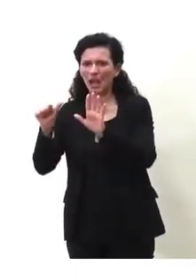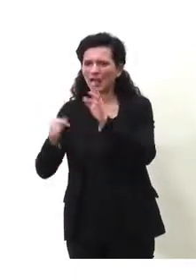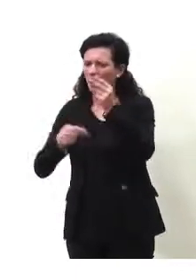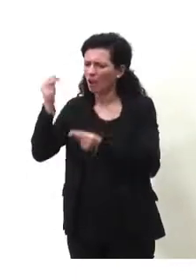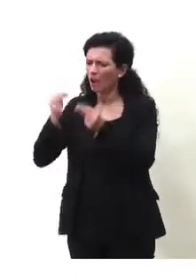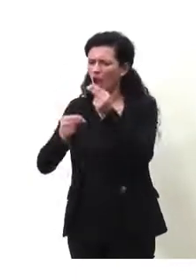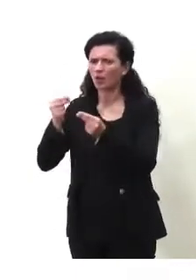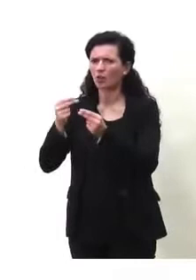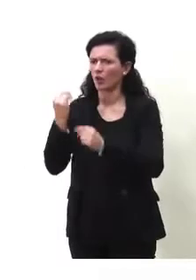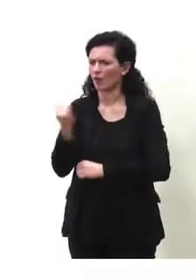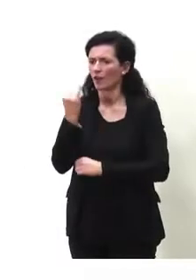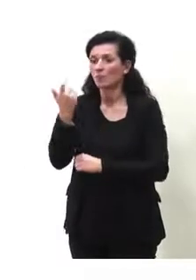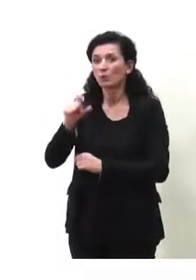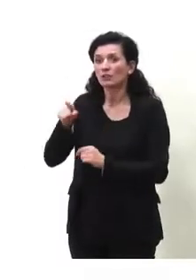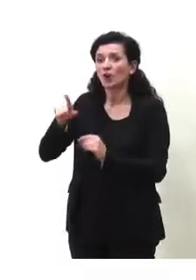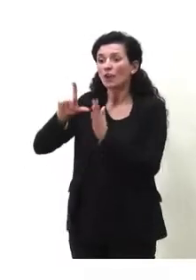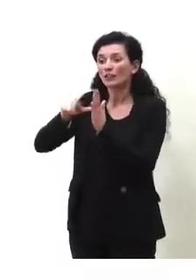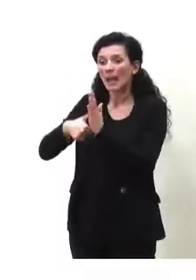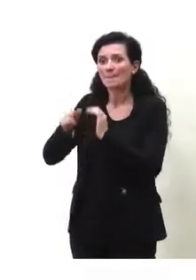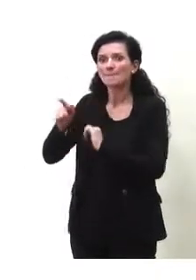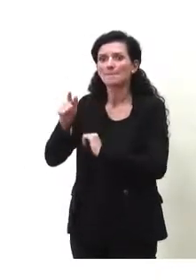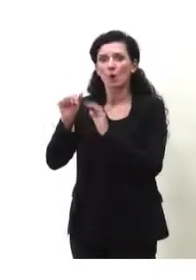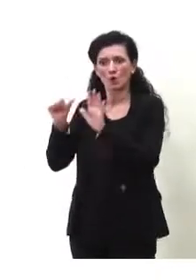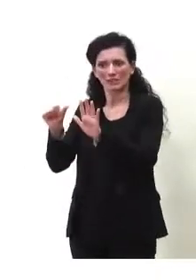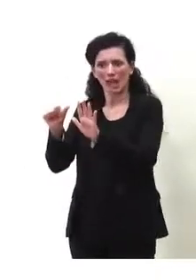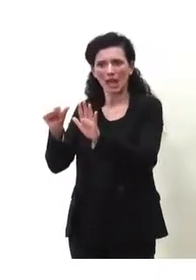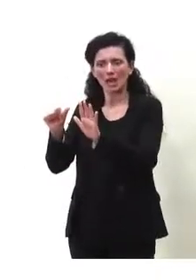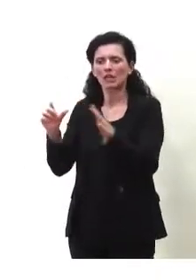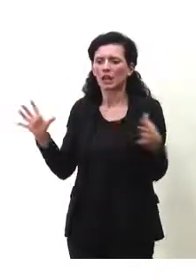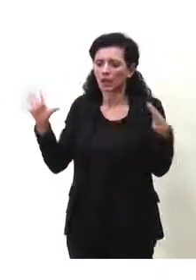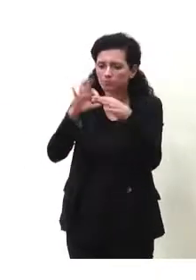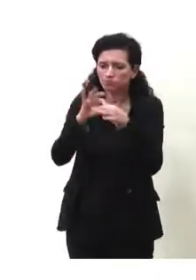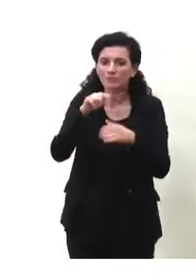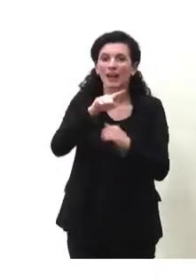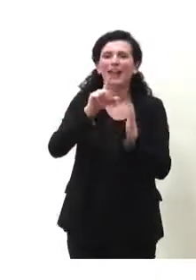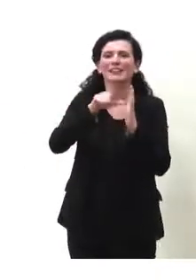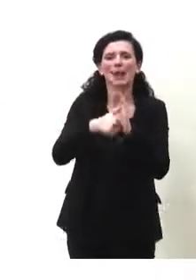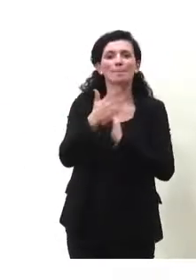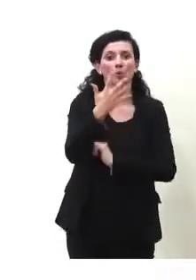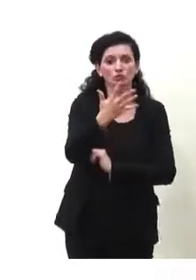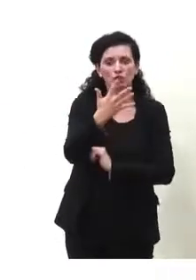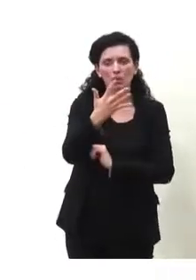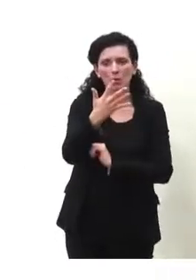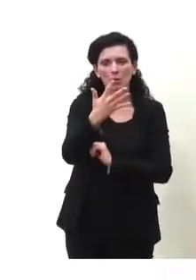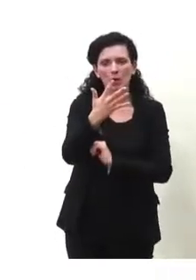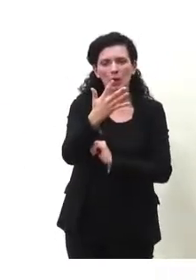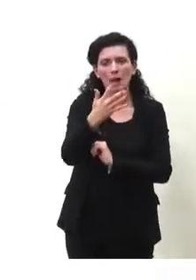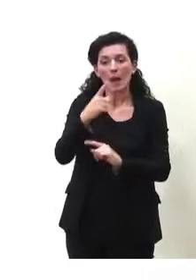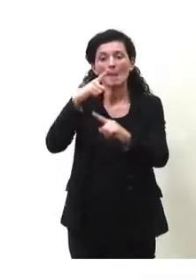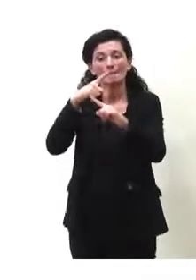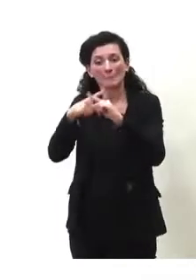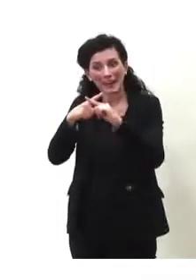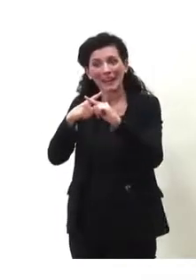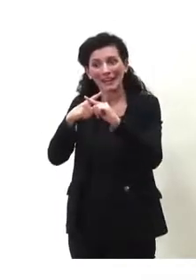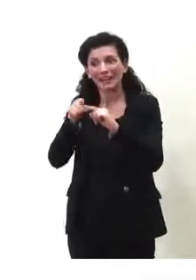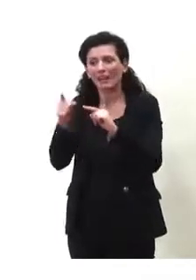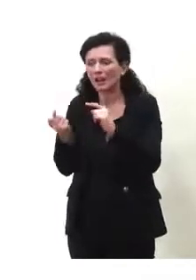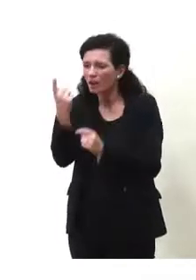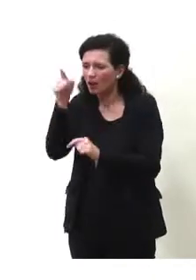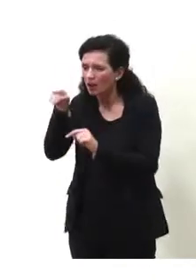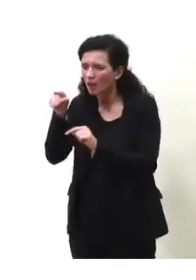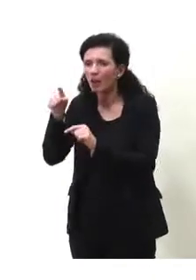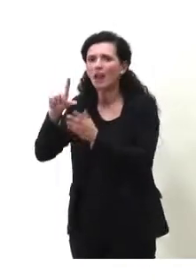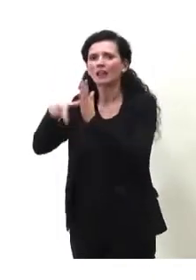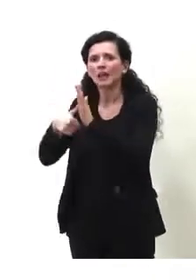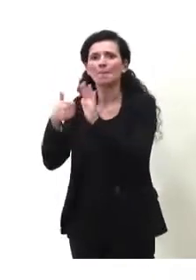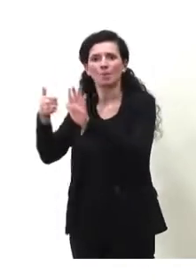perché i casi al tempo 6 non saranno altro che i casi al tempo 5 moltiplicati per la trasmissibilità al tempo 6, che è quanti